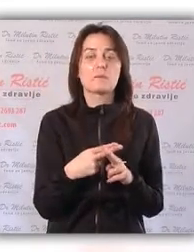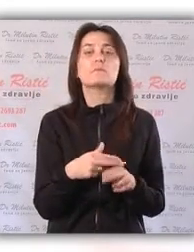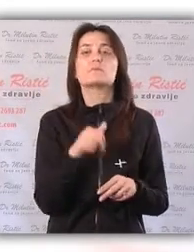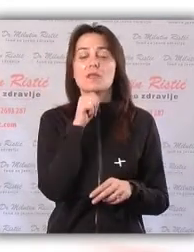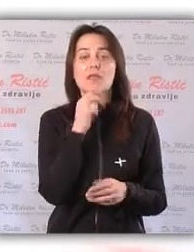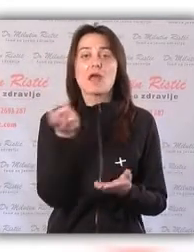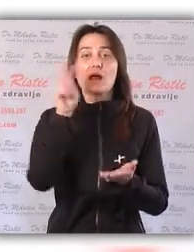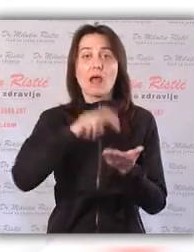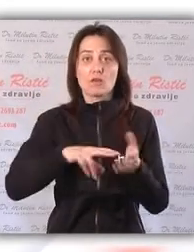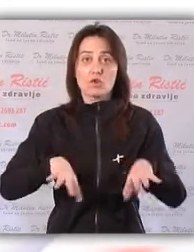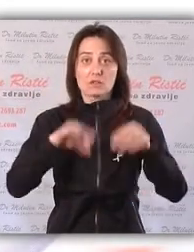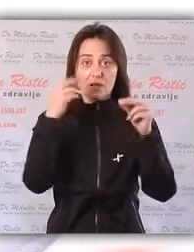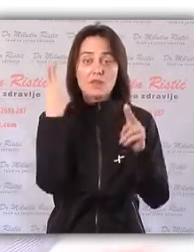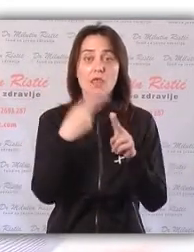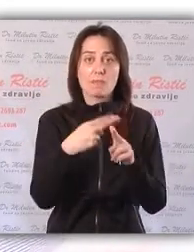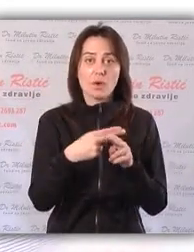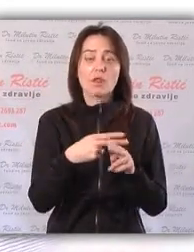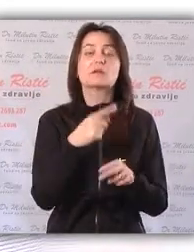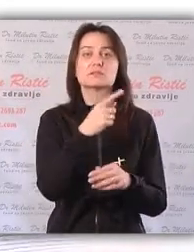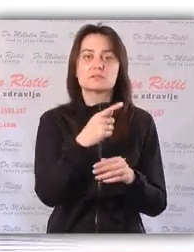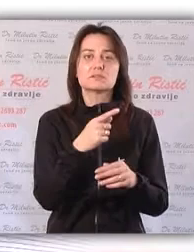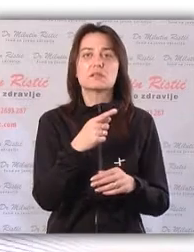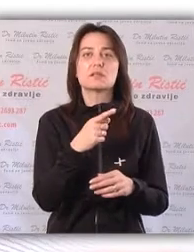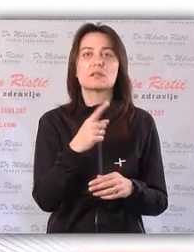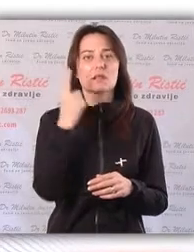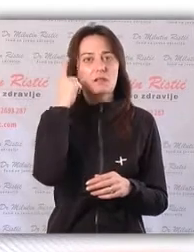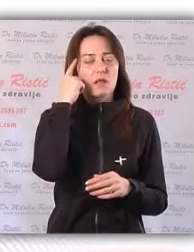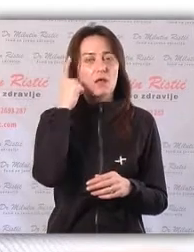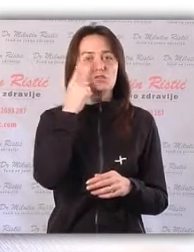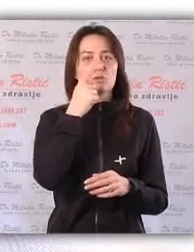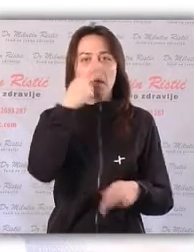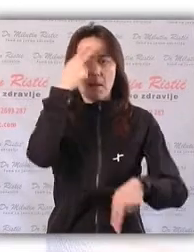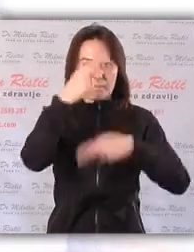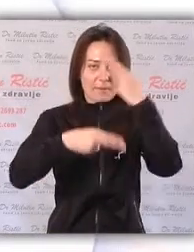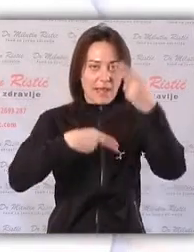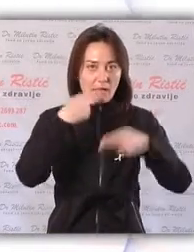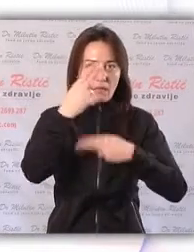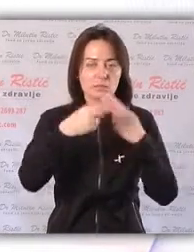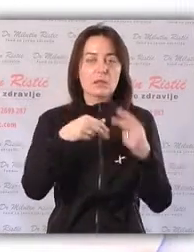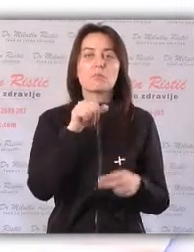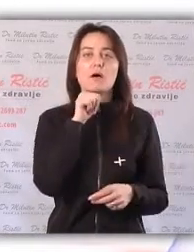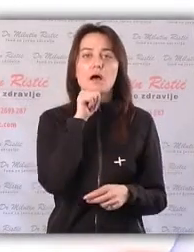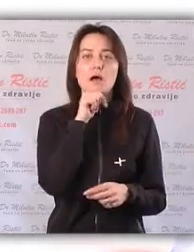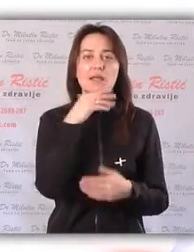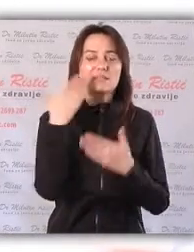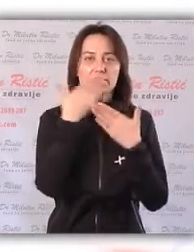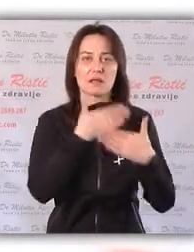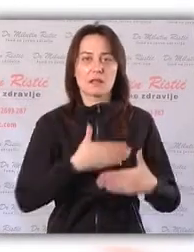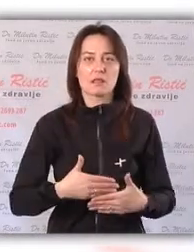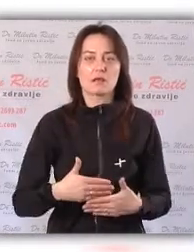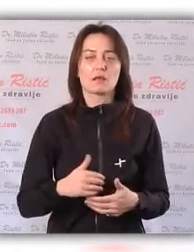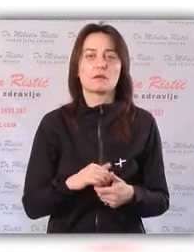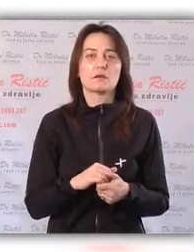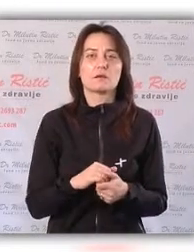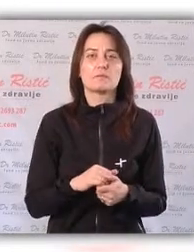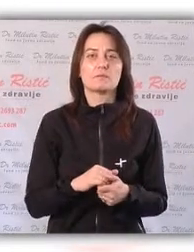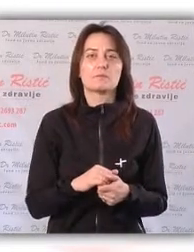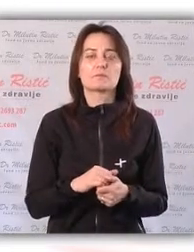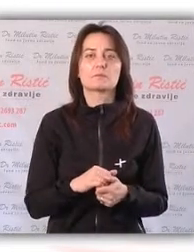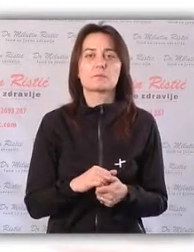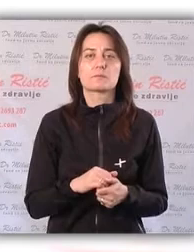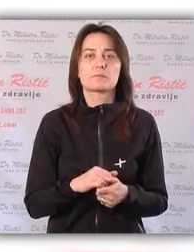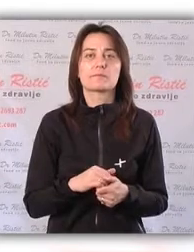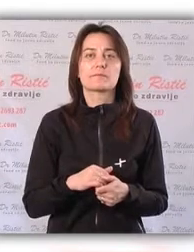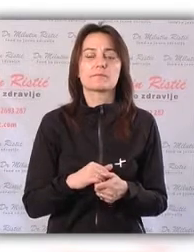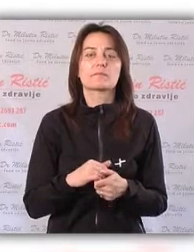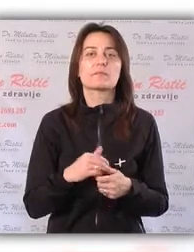bolesti. I rano otkrivanje bolesti se postiže preventivnim pregledima i metodama skrininga.